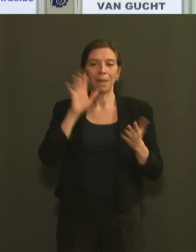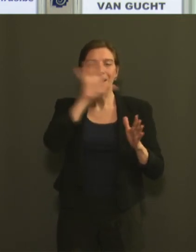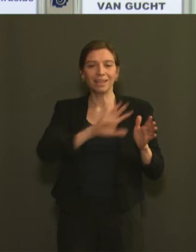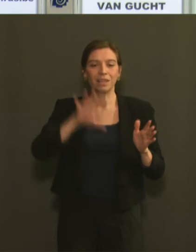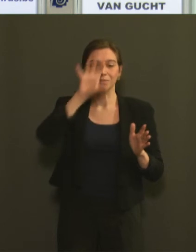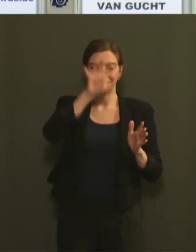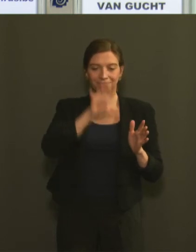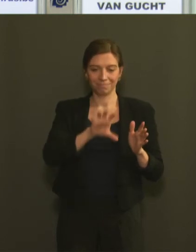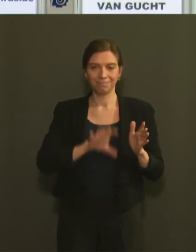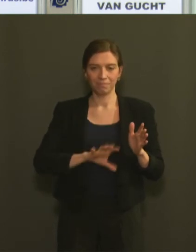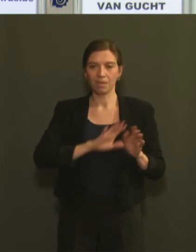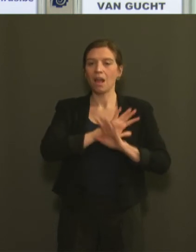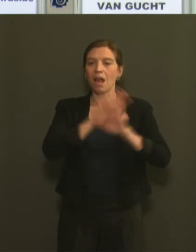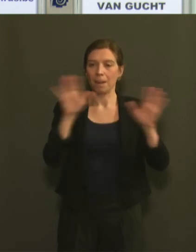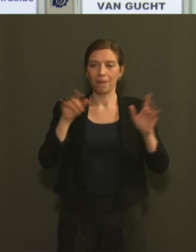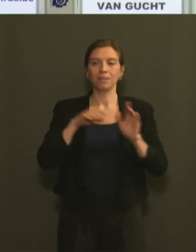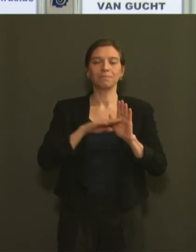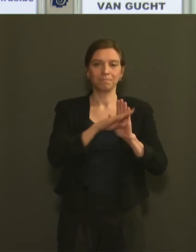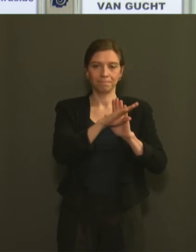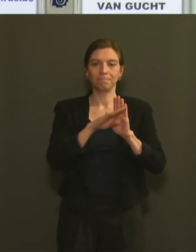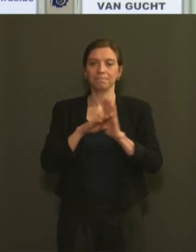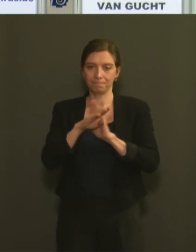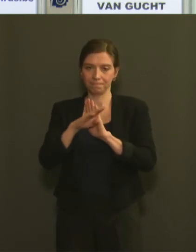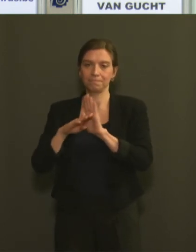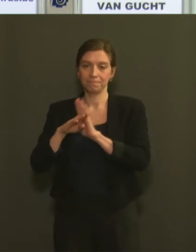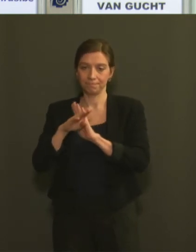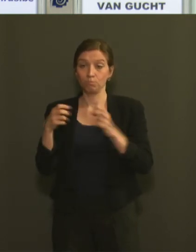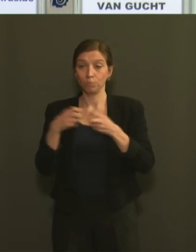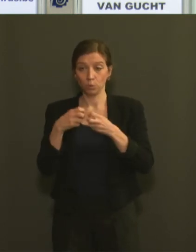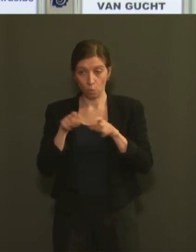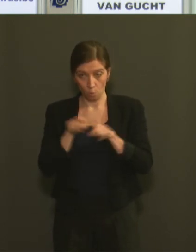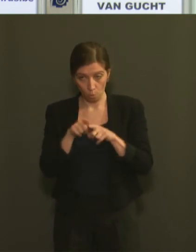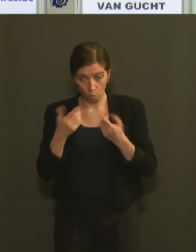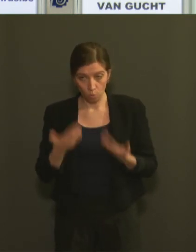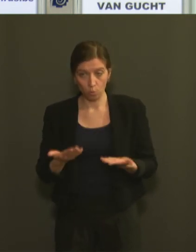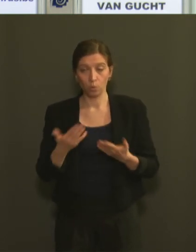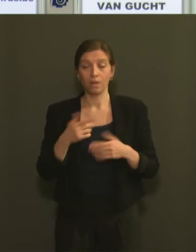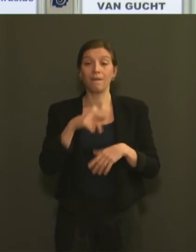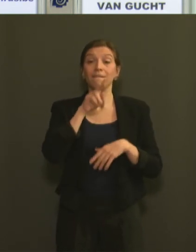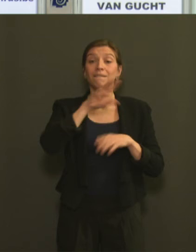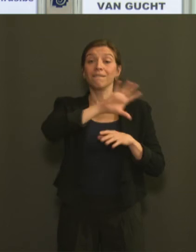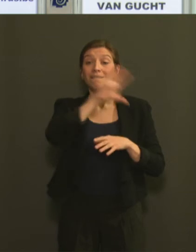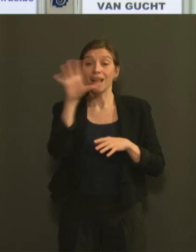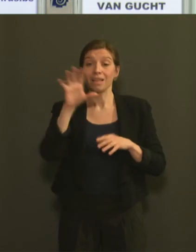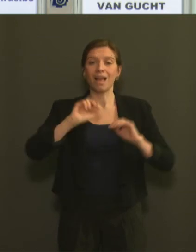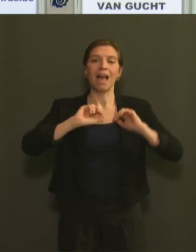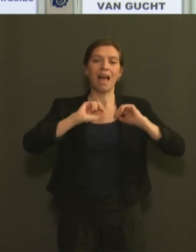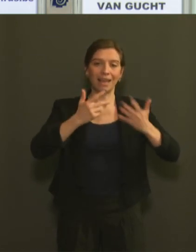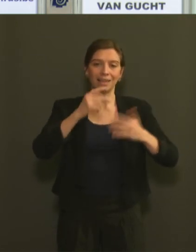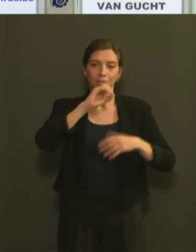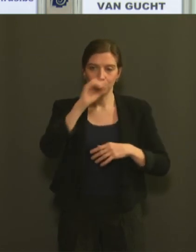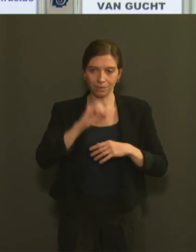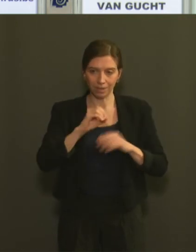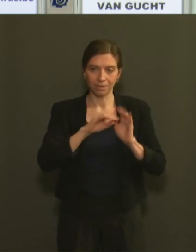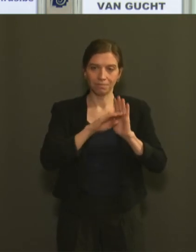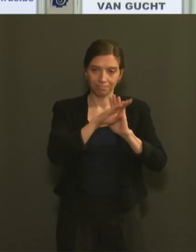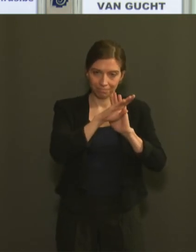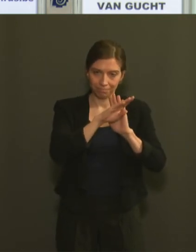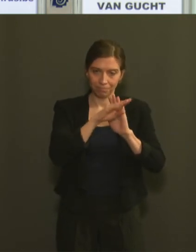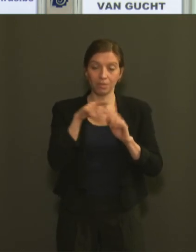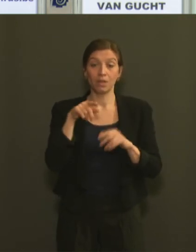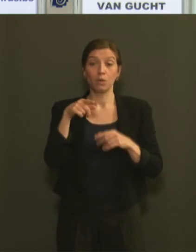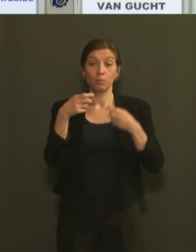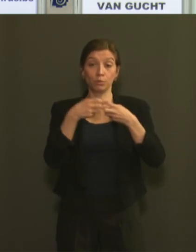retourne à ma femme harting % en flandre 100 m brasse ou en saas présente une bande jaune